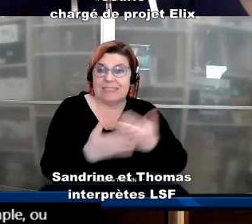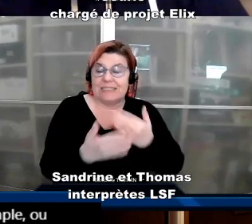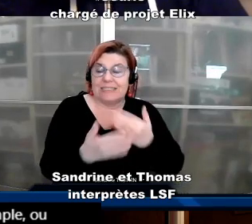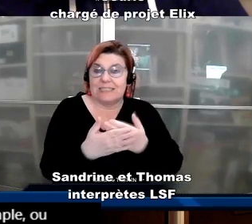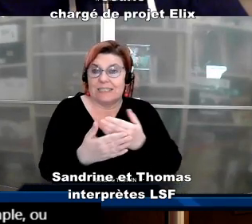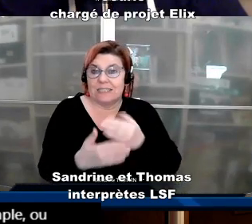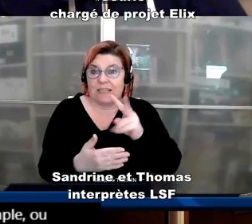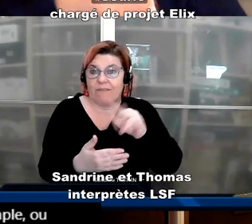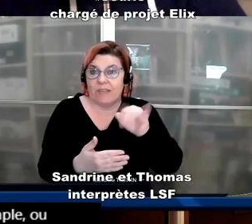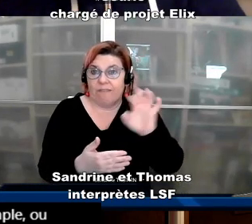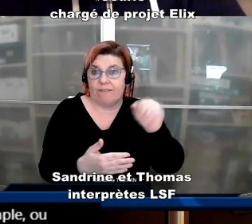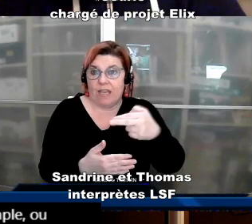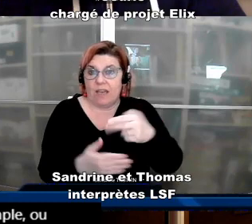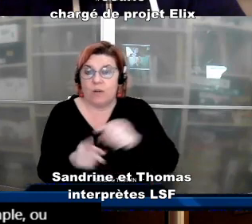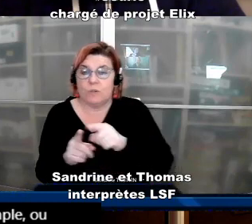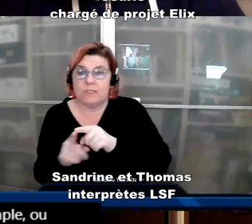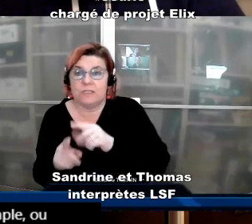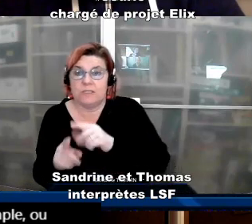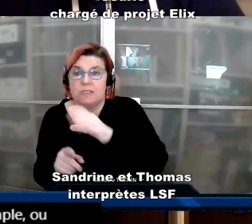hein, actuellement